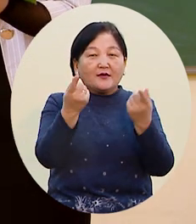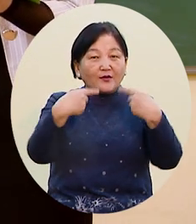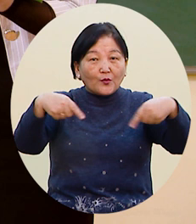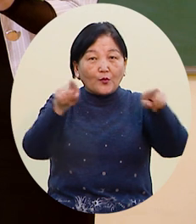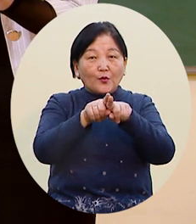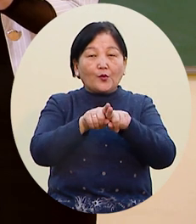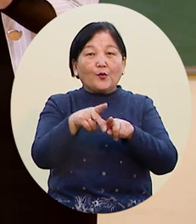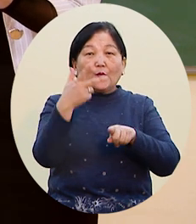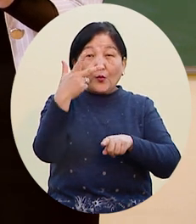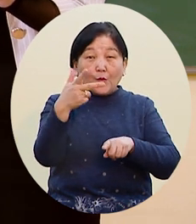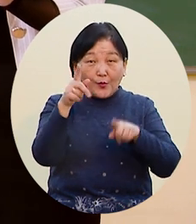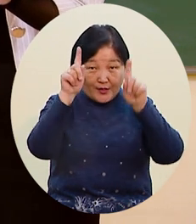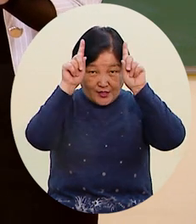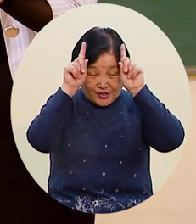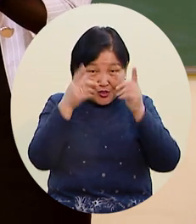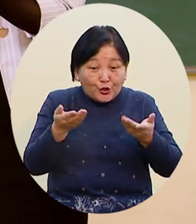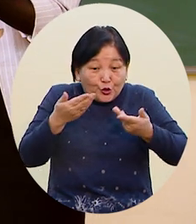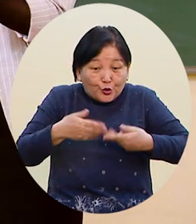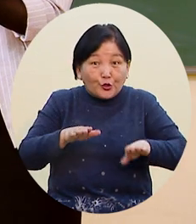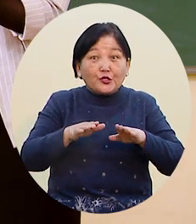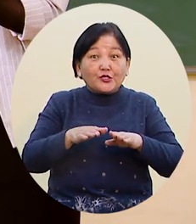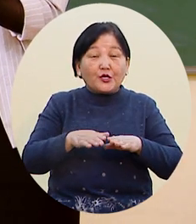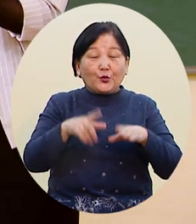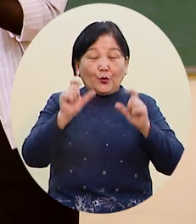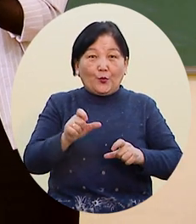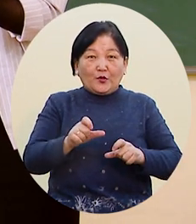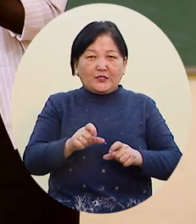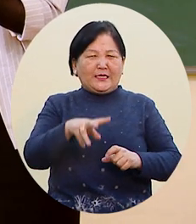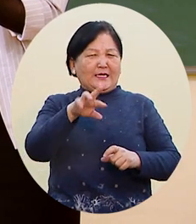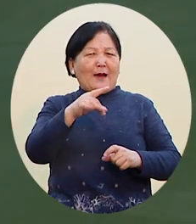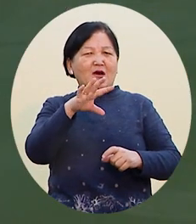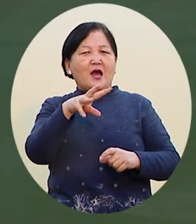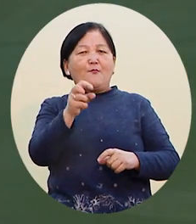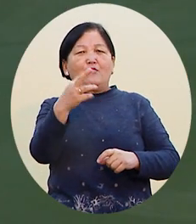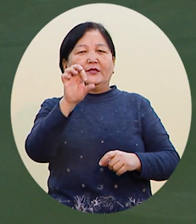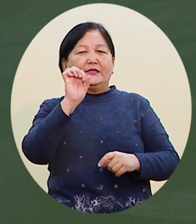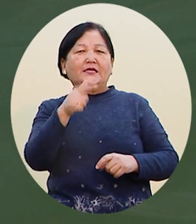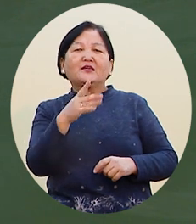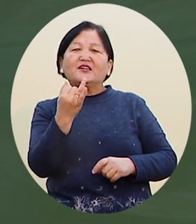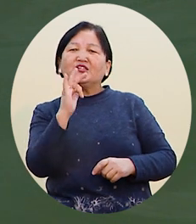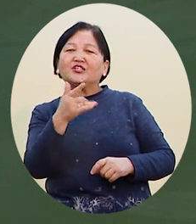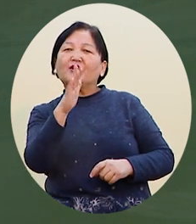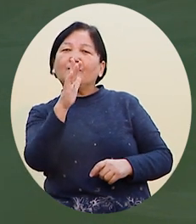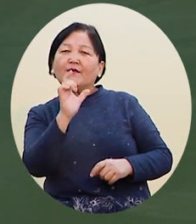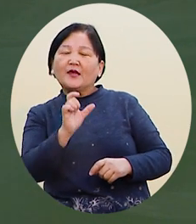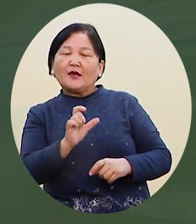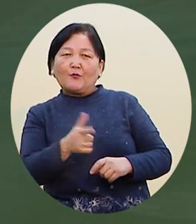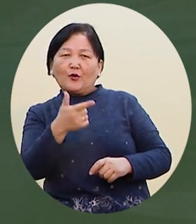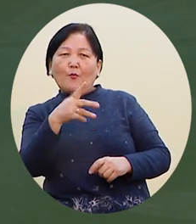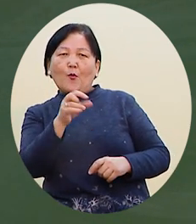Алагтай гарамгай тамирчныг амтэн бүхэн магтаж ямар мундаг ишиг вэ яасан дэг ямаавай